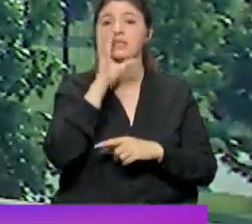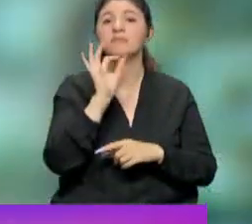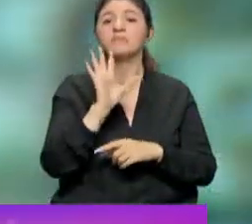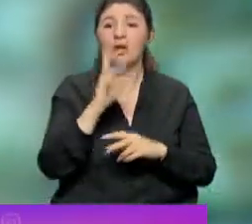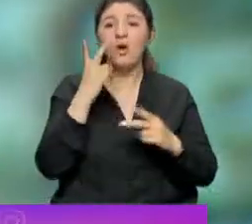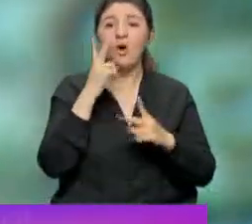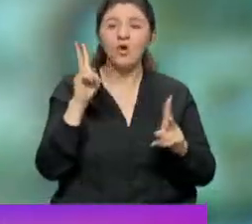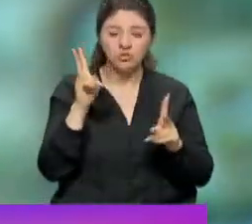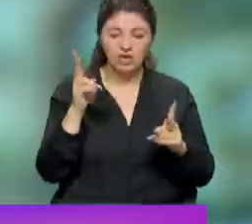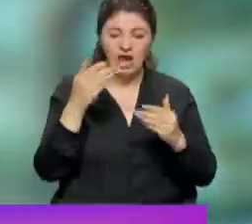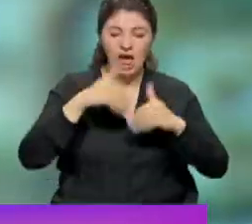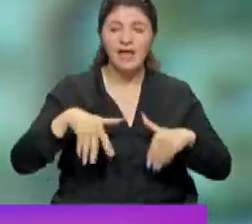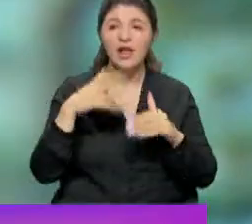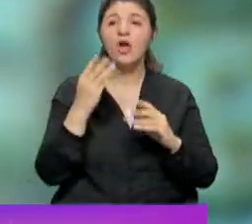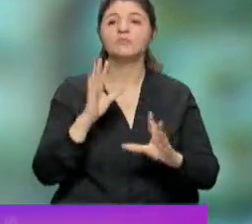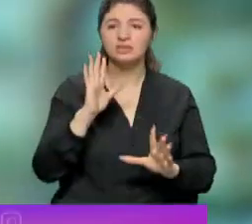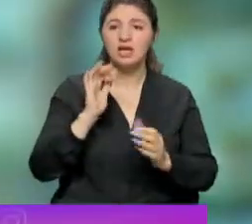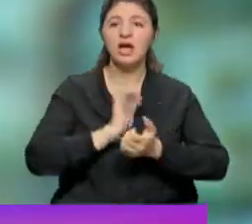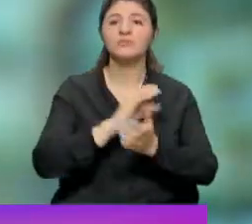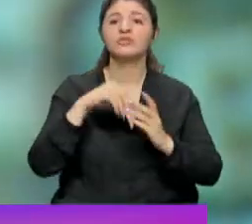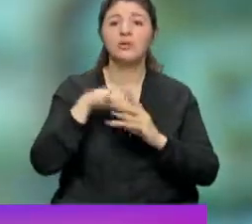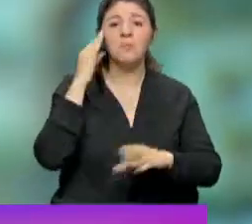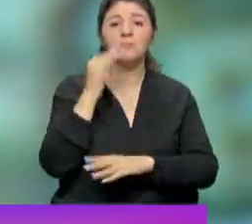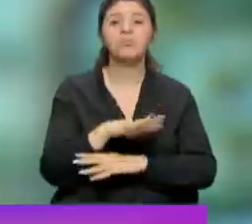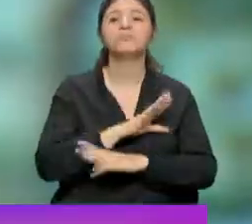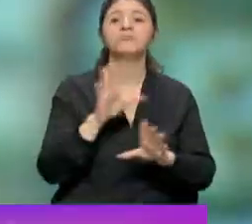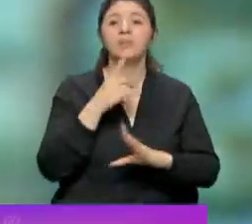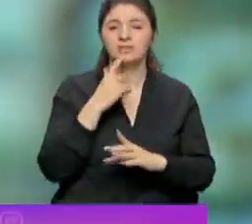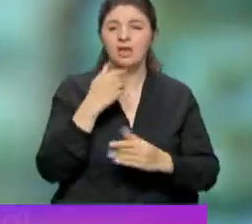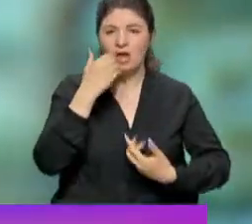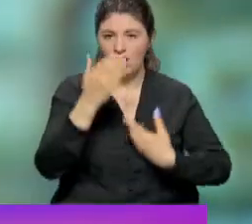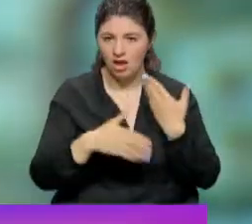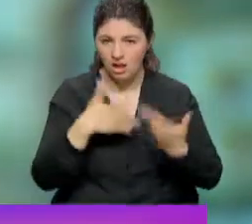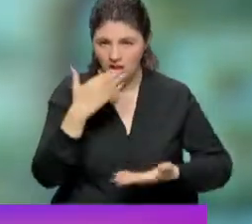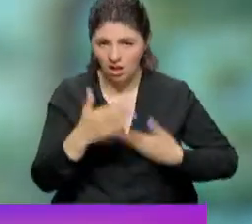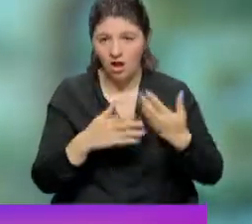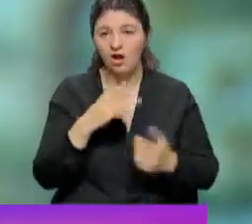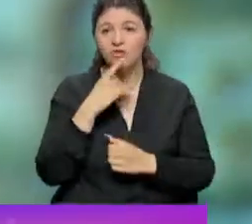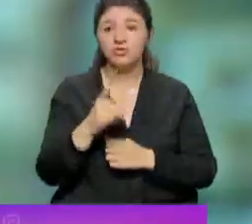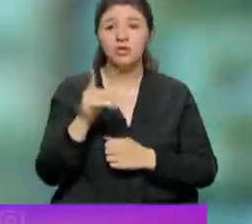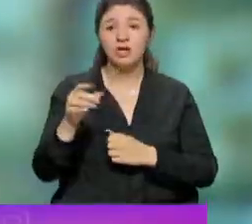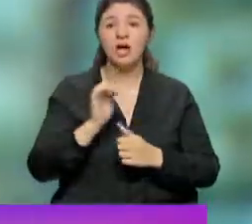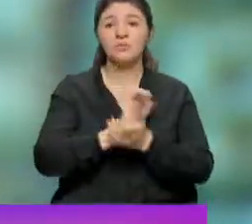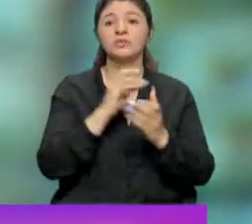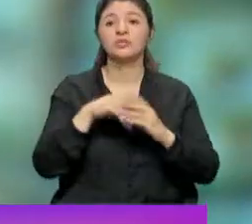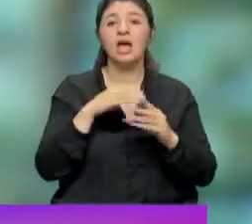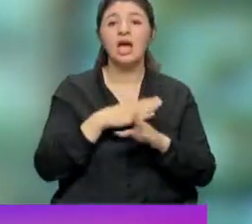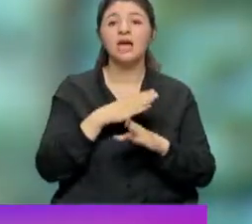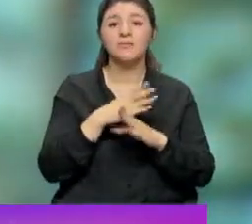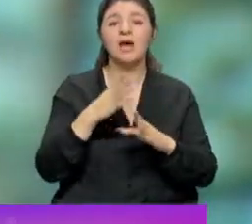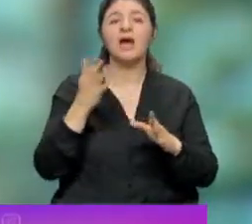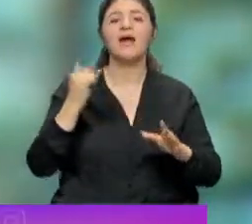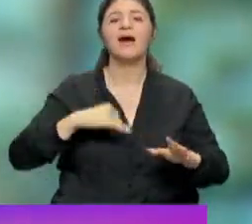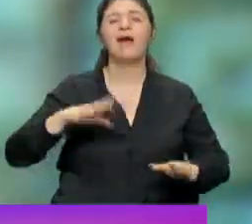kimseyi özgürlüğünden mahrum bırakmasın ceza evine düşürmesin diye anlatıyor diyor ki cezaevinde Ekmek